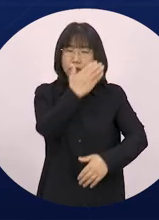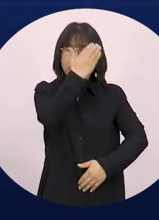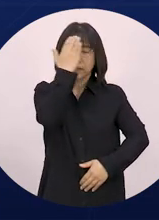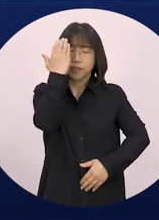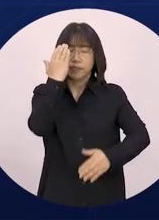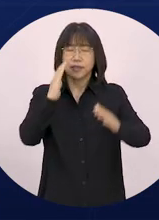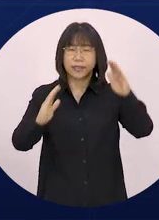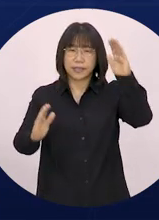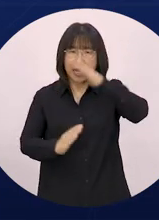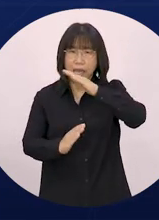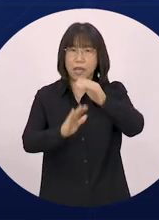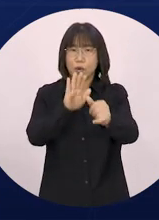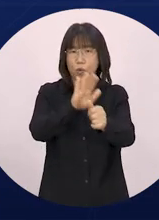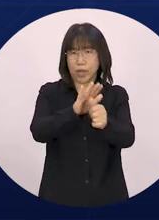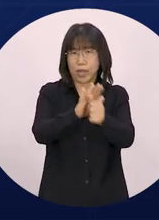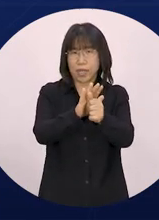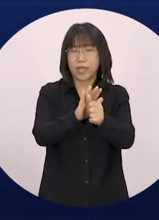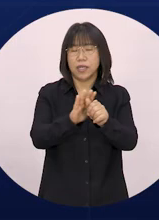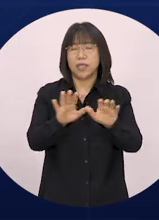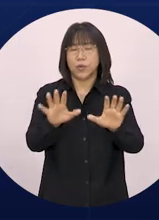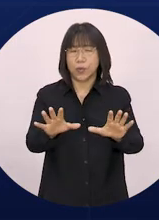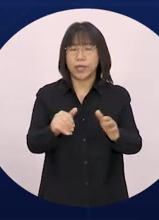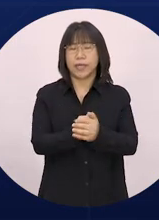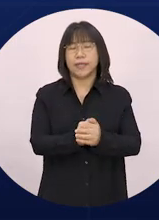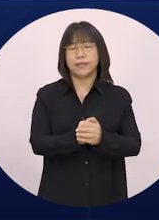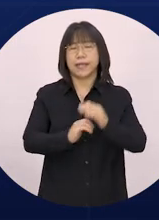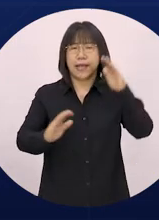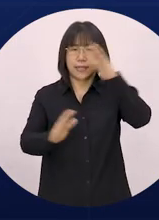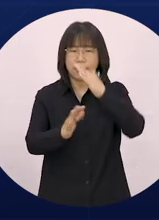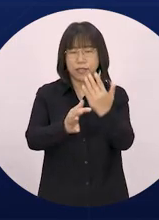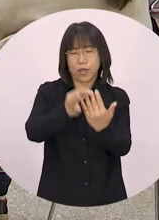2021년도 장학생 65명을 선발합니다.